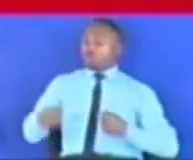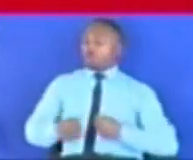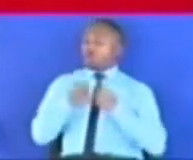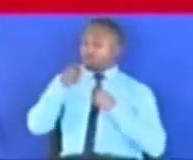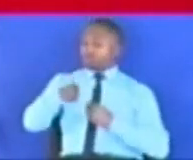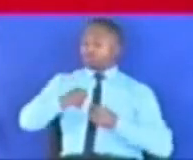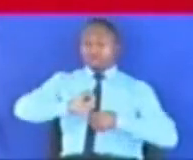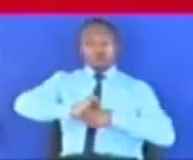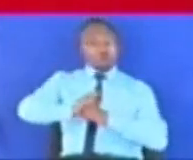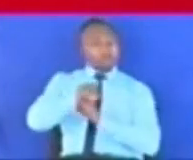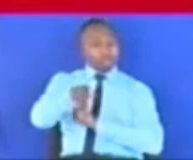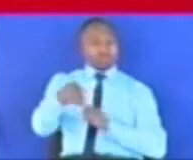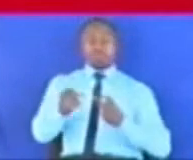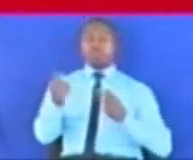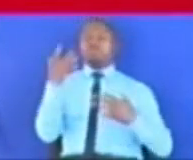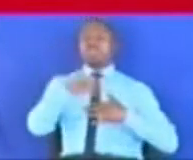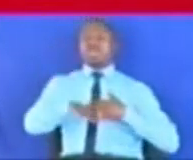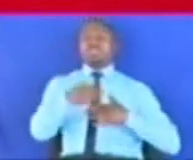haya,